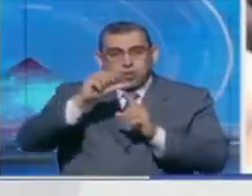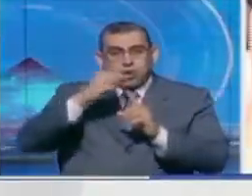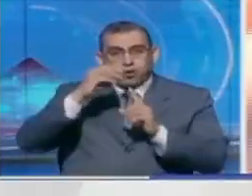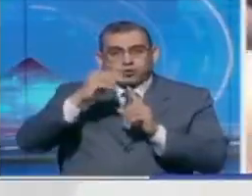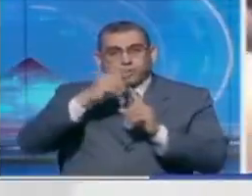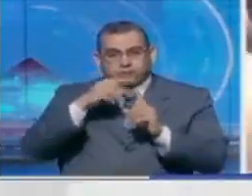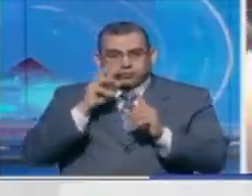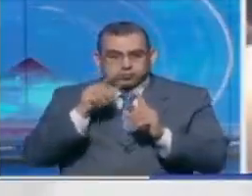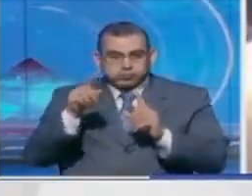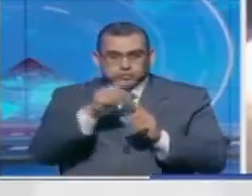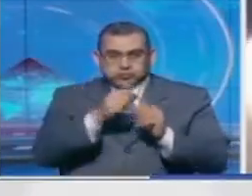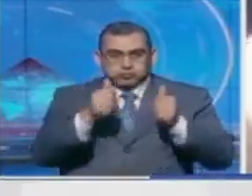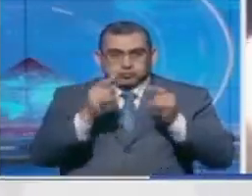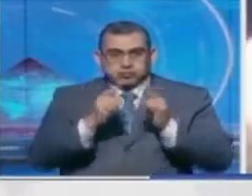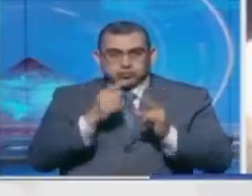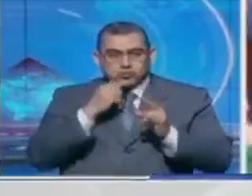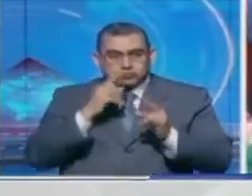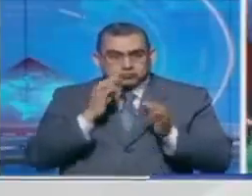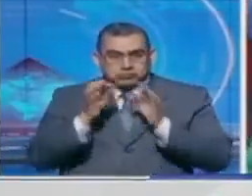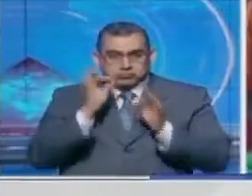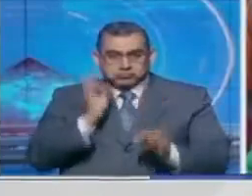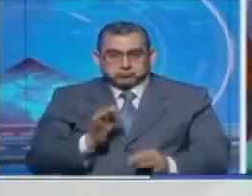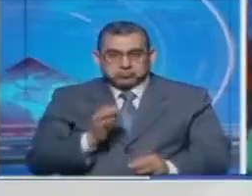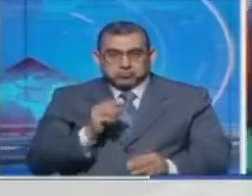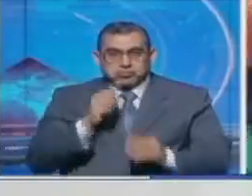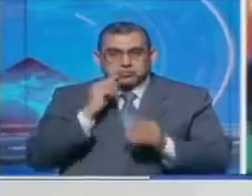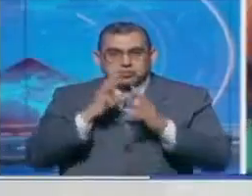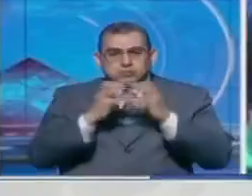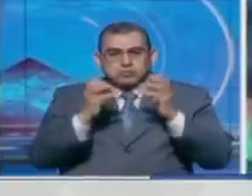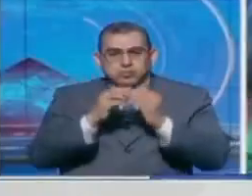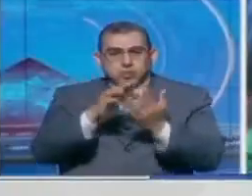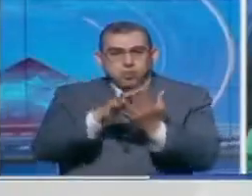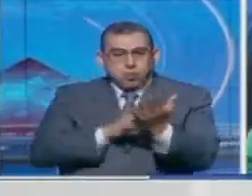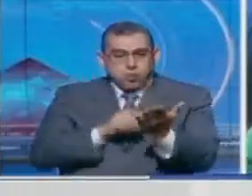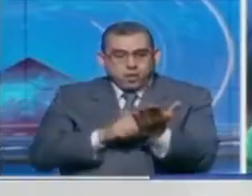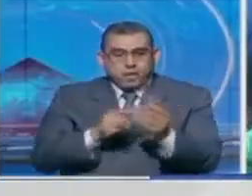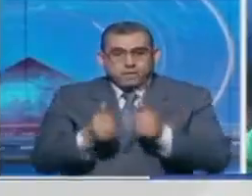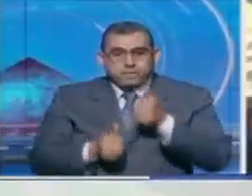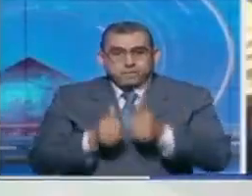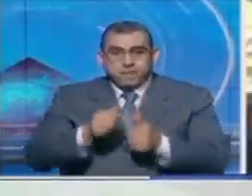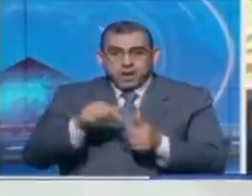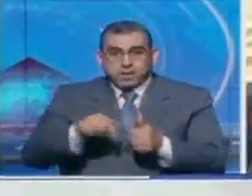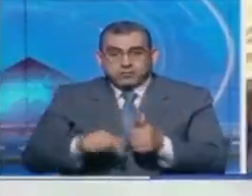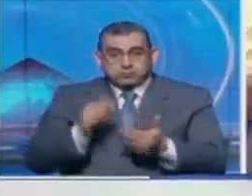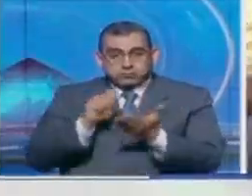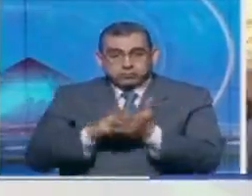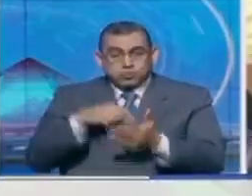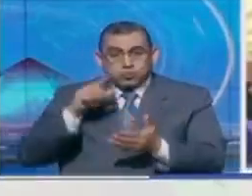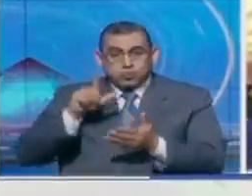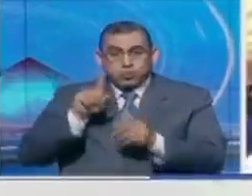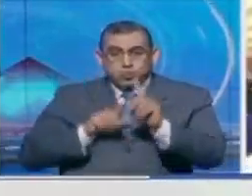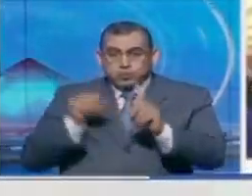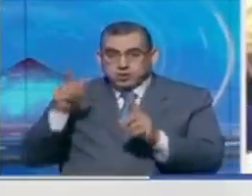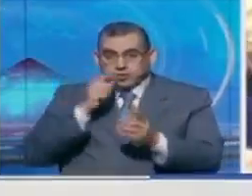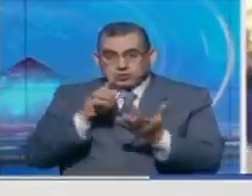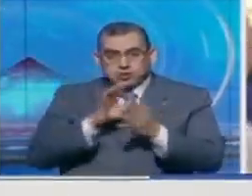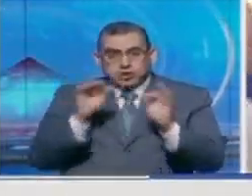اركز فيه في النحو اكتر ودقق اكتر. مواصفات الورقة الامتحانية التي حددتها الوزارة